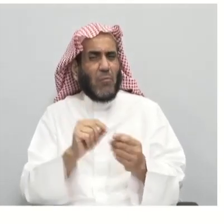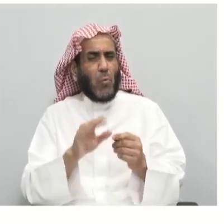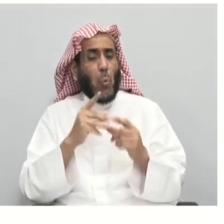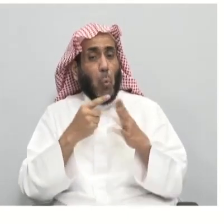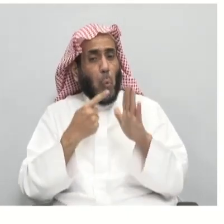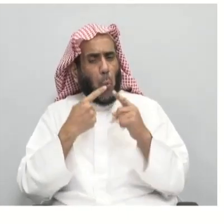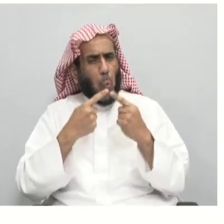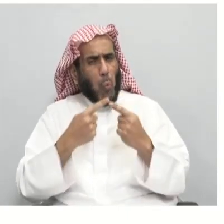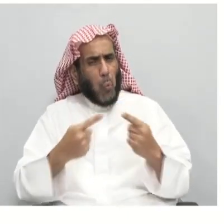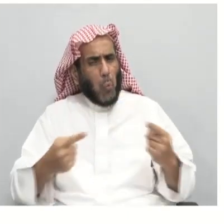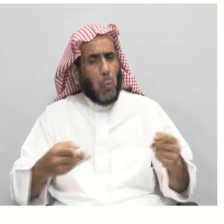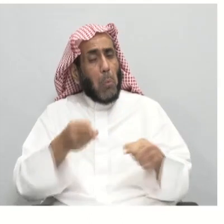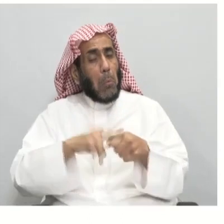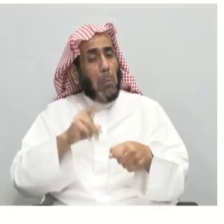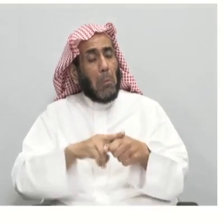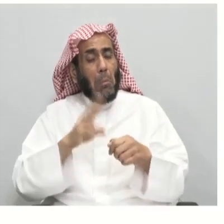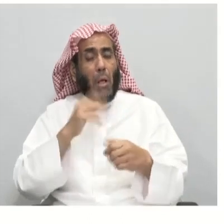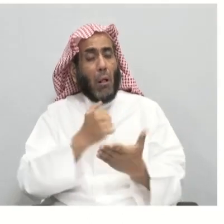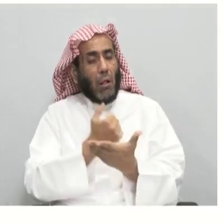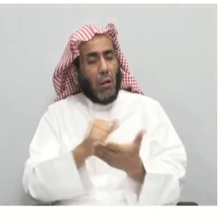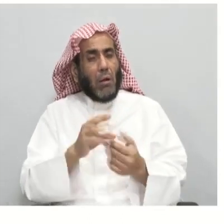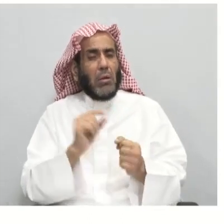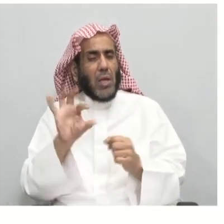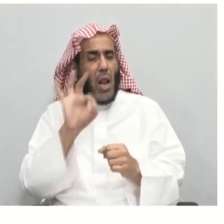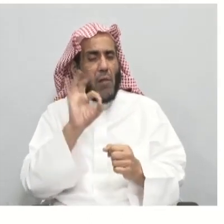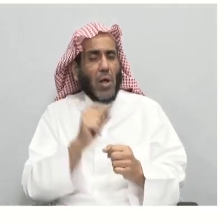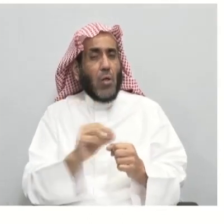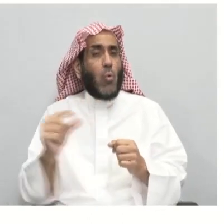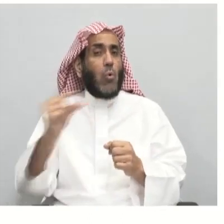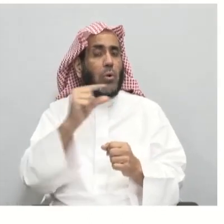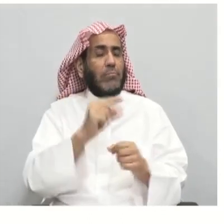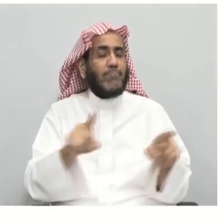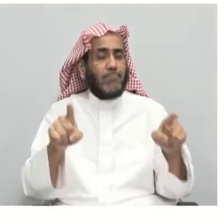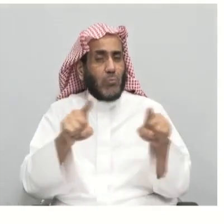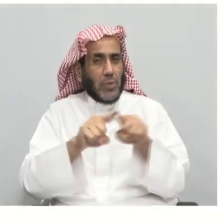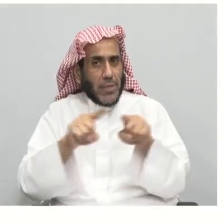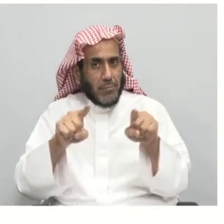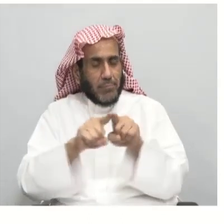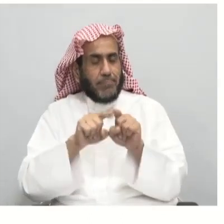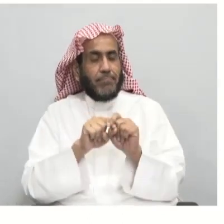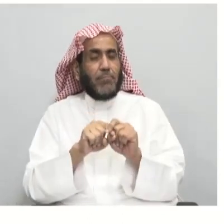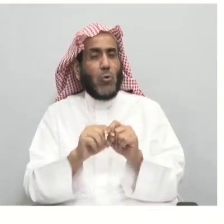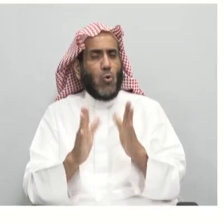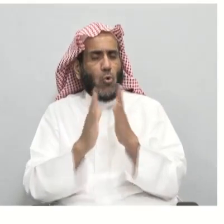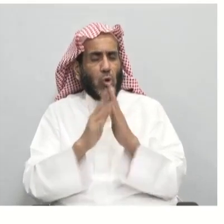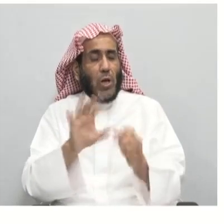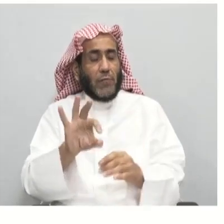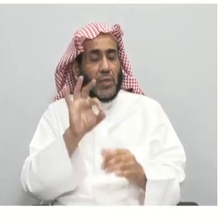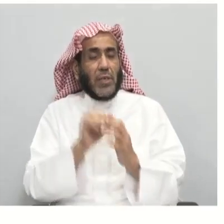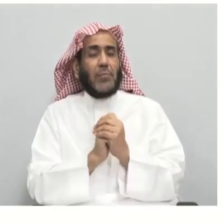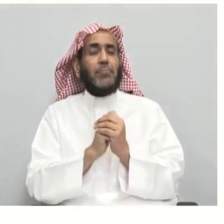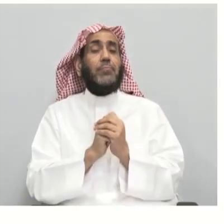والتطويل والتكرار انتقاء الالفاظ والمصطلحات المناسبه والدقه في